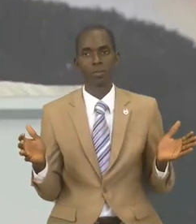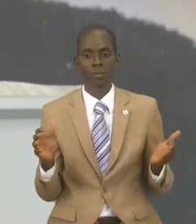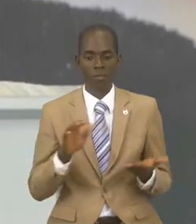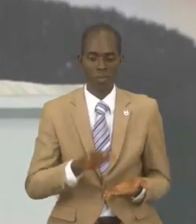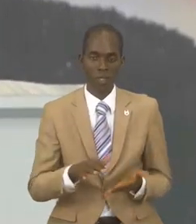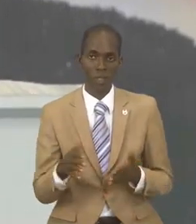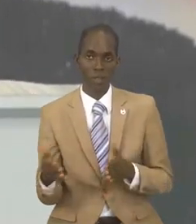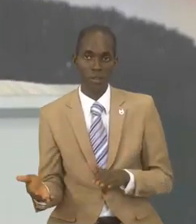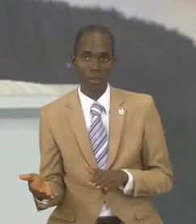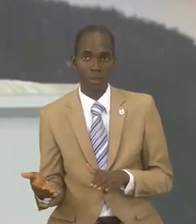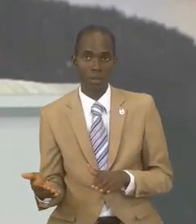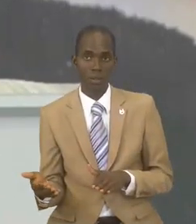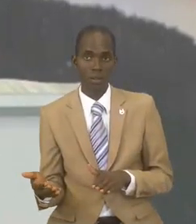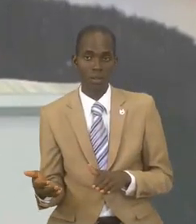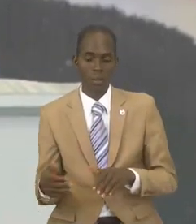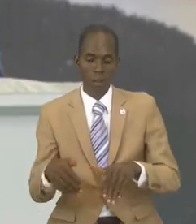mort,